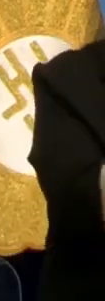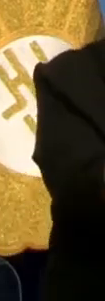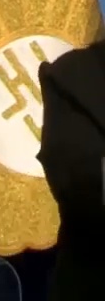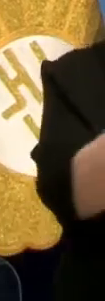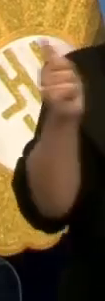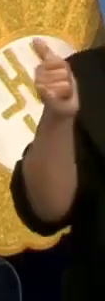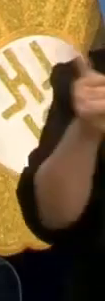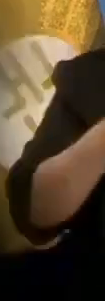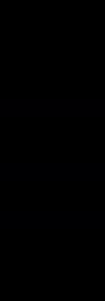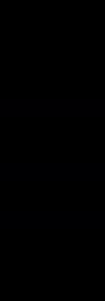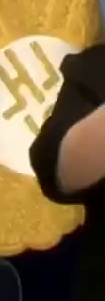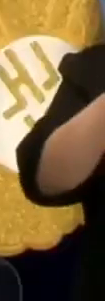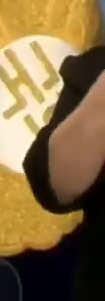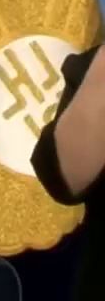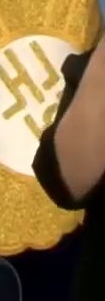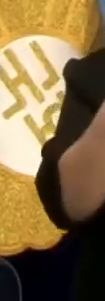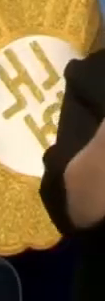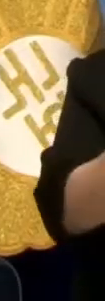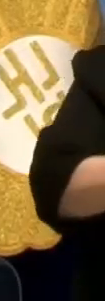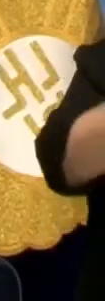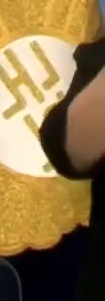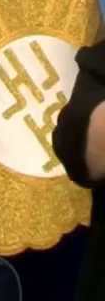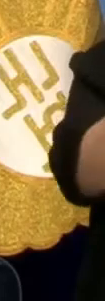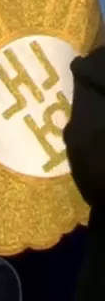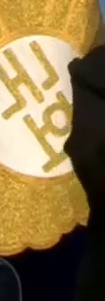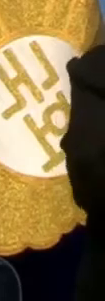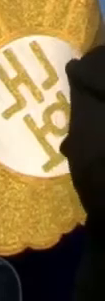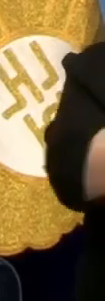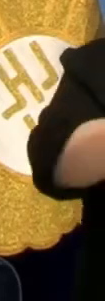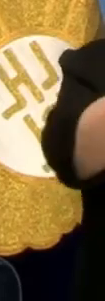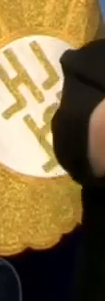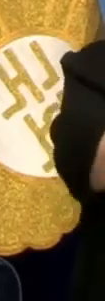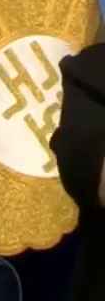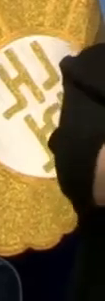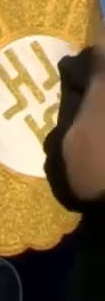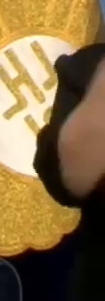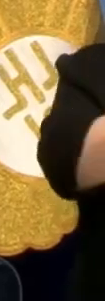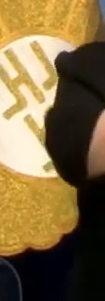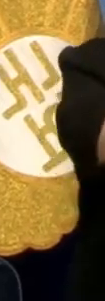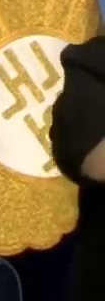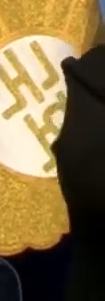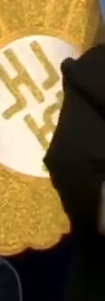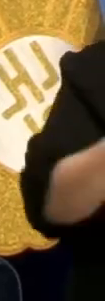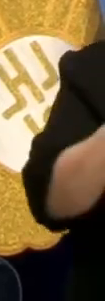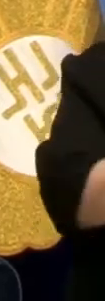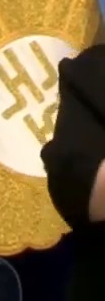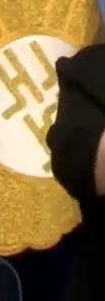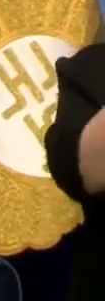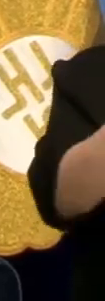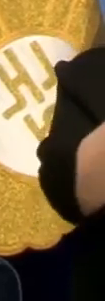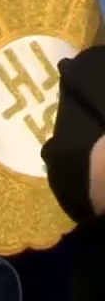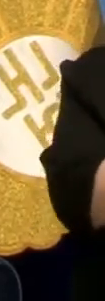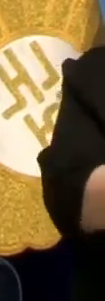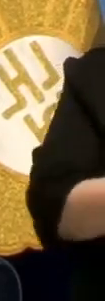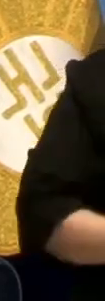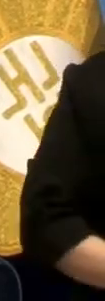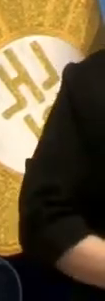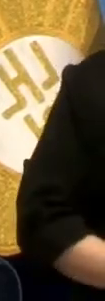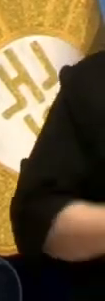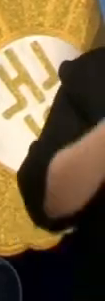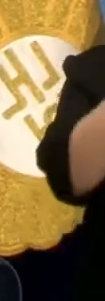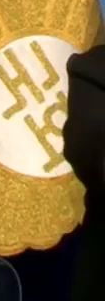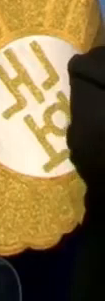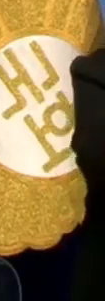있는 1,500만 시민의 권리에 대한 법이고 반려동물과 함께 살고 있는 64만